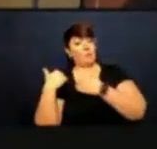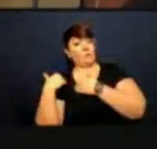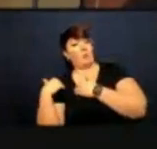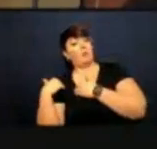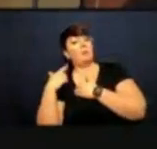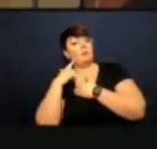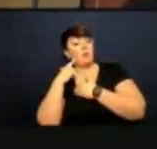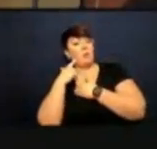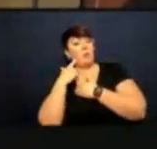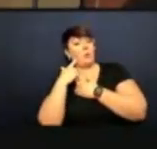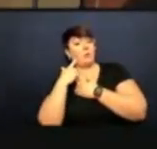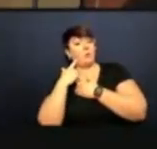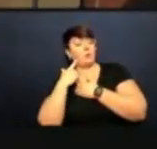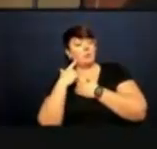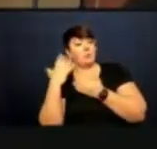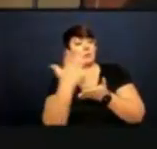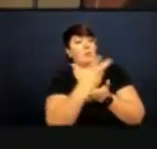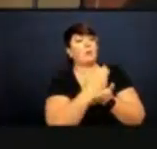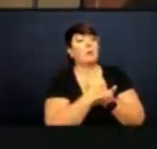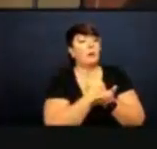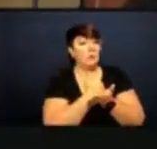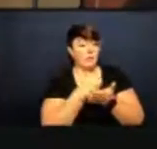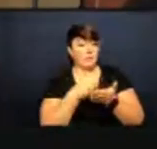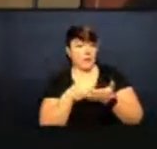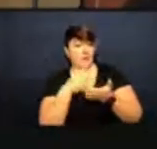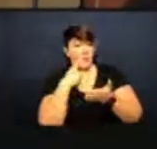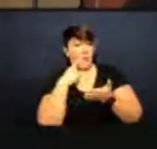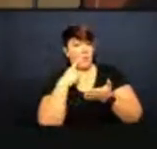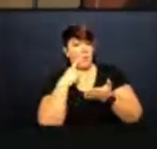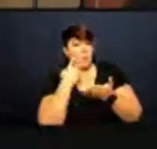kuna sababu inayofanya tusiweze